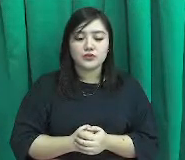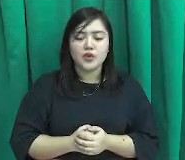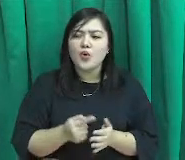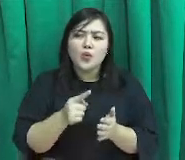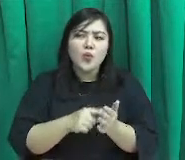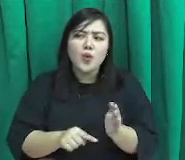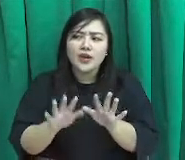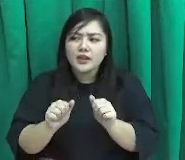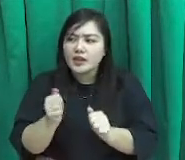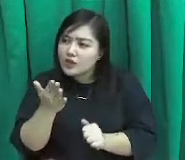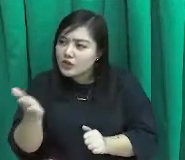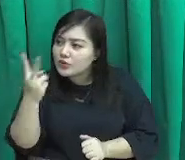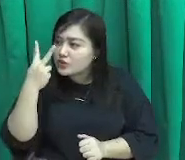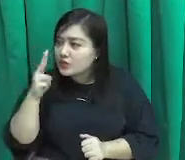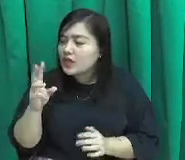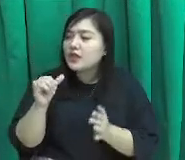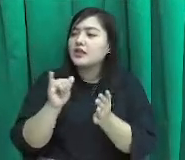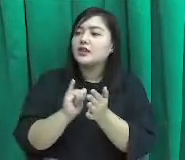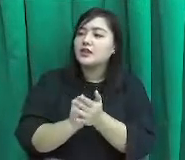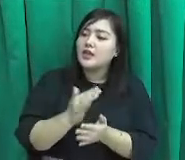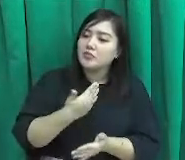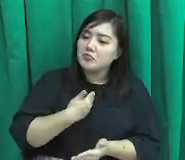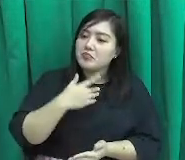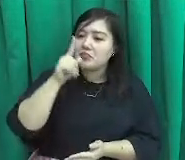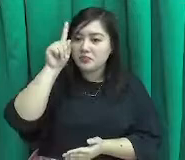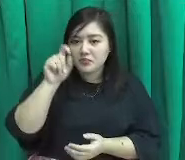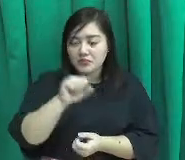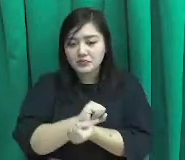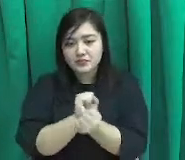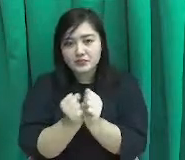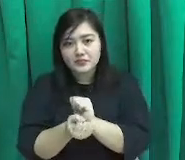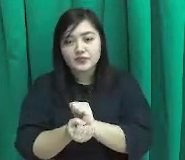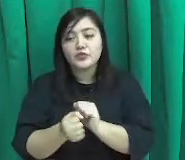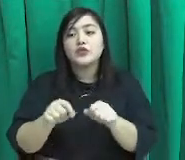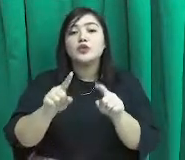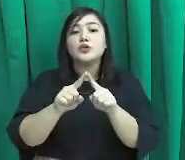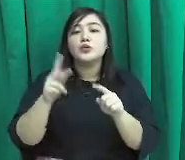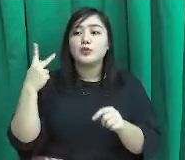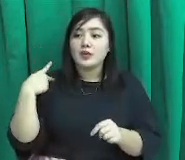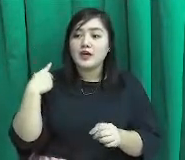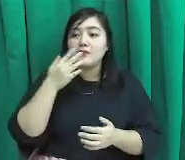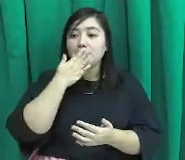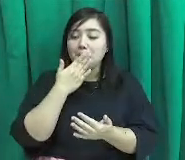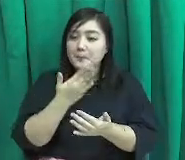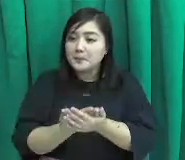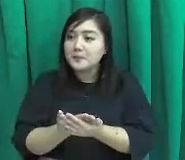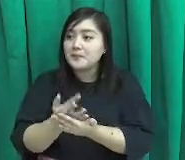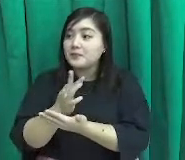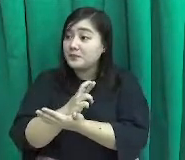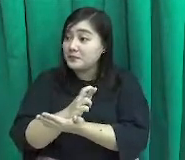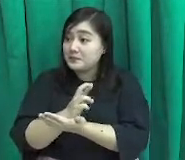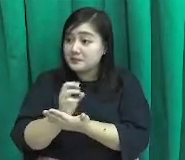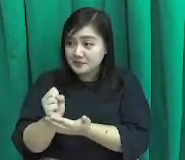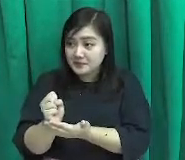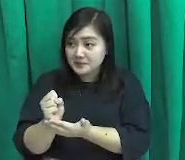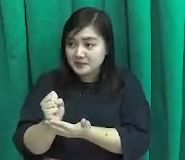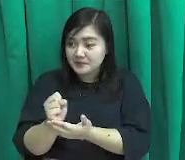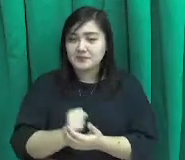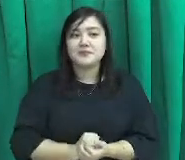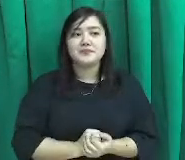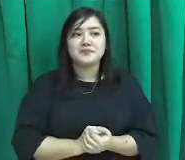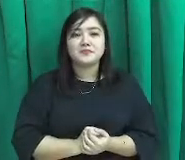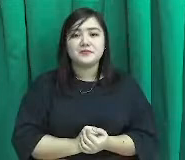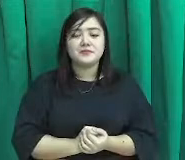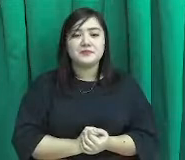sa loob ng tahanan ito ay magkaroon tayo ng maayos na relasyon. So, isa-isa ko silang pinagsasalita at gayon din